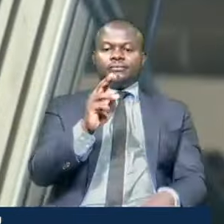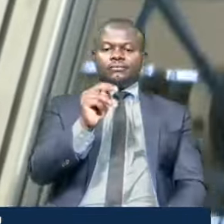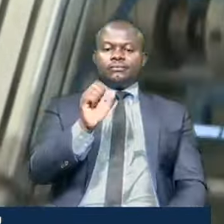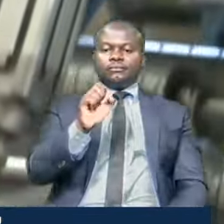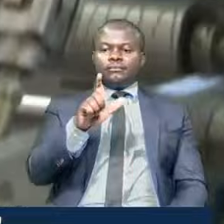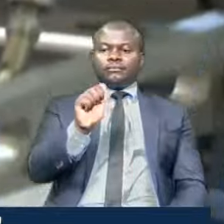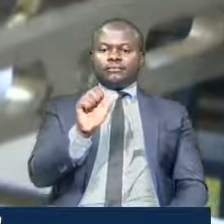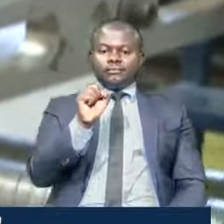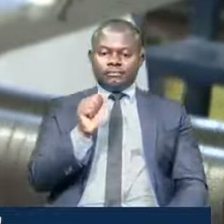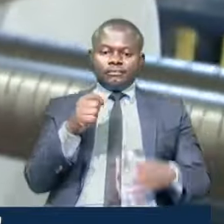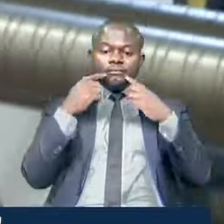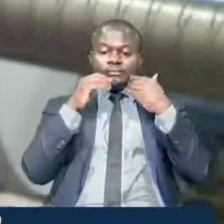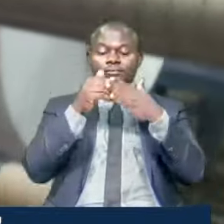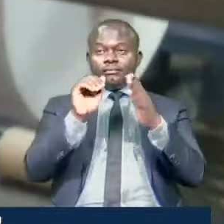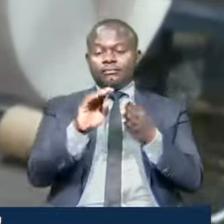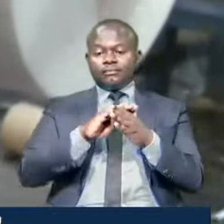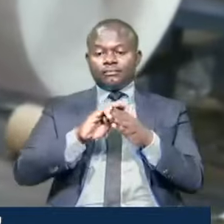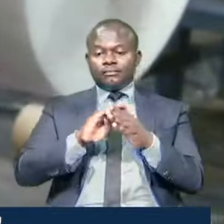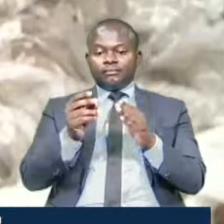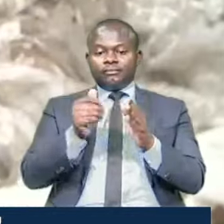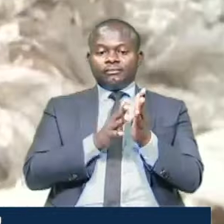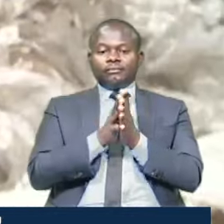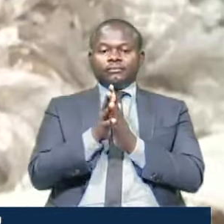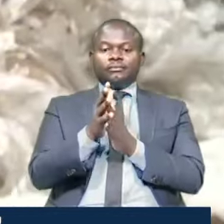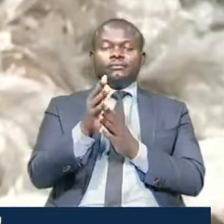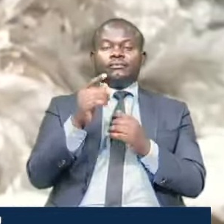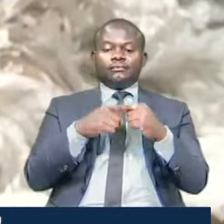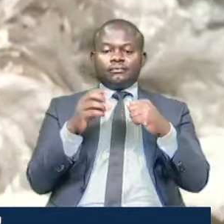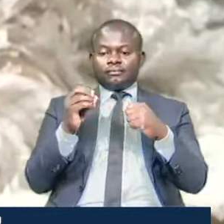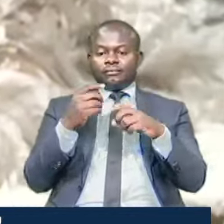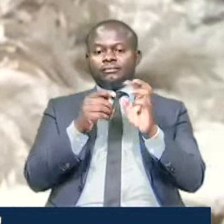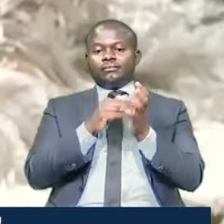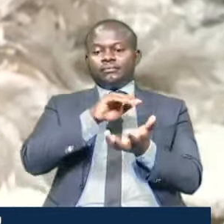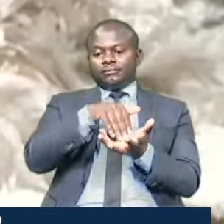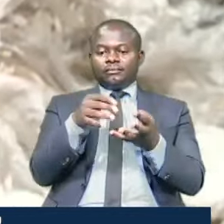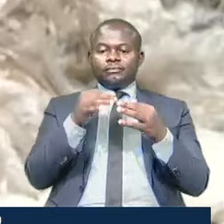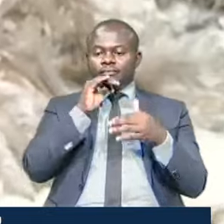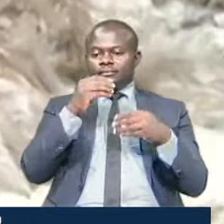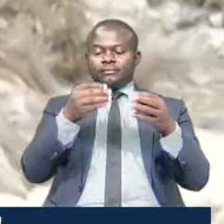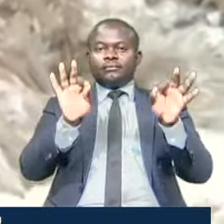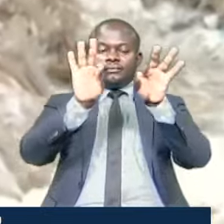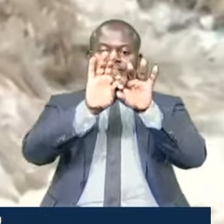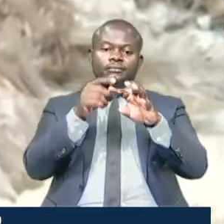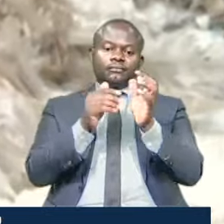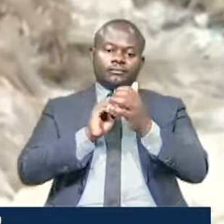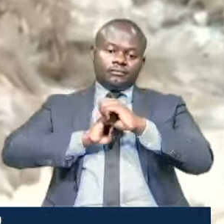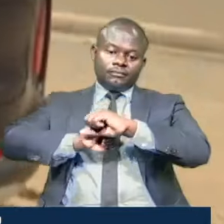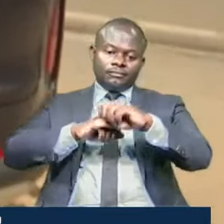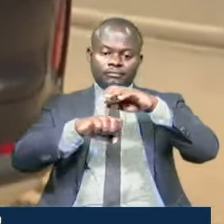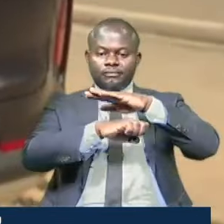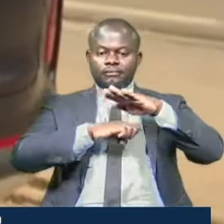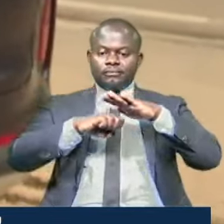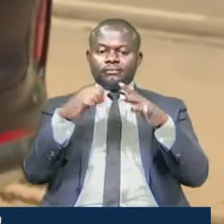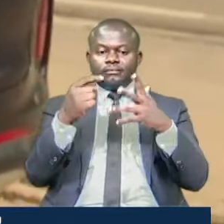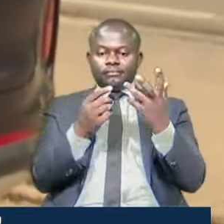Habamungu yemeza ko ishoramari ry'amafaranga saga miliyoni 600 ariko ibigo by'imari bidaha agaciro nyamara rirengera bidukikije.